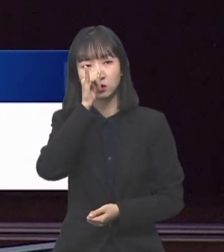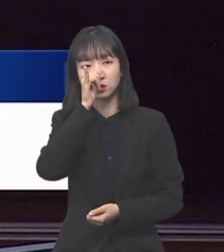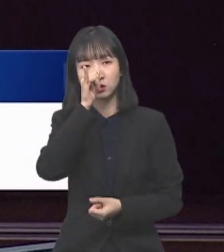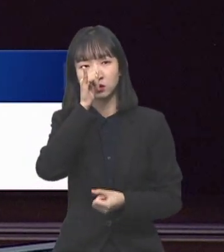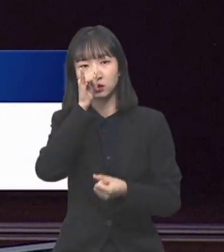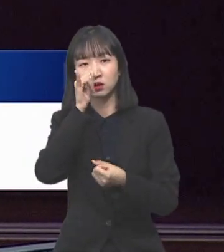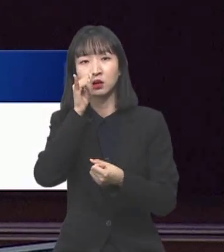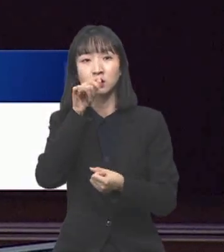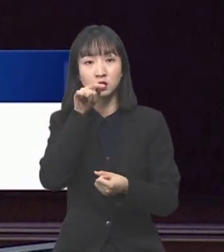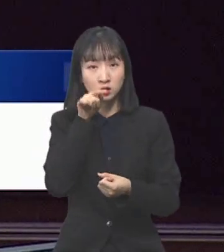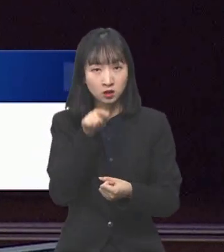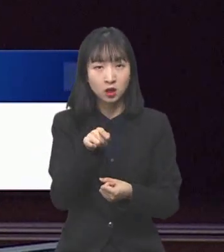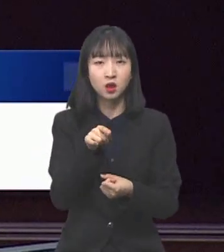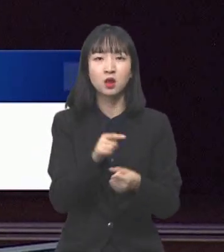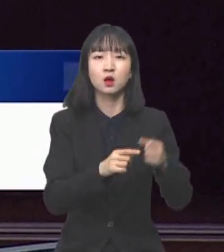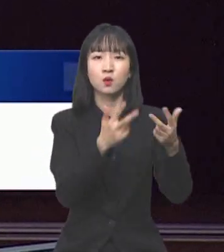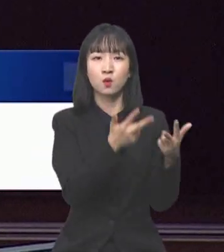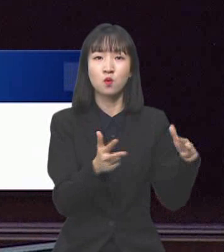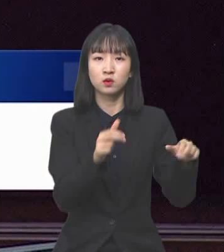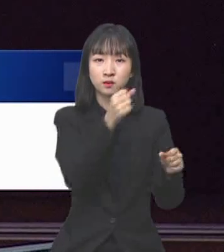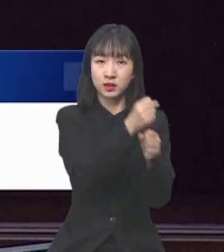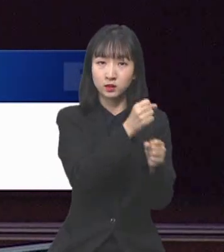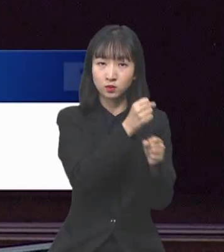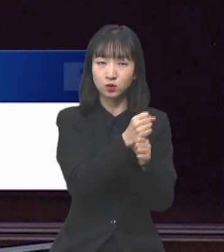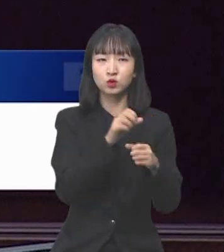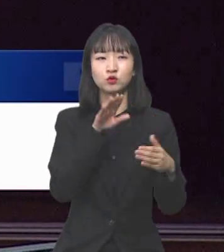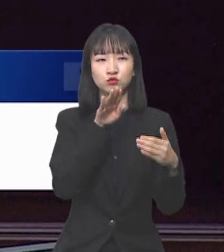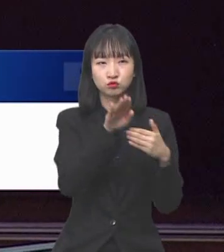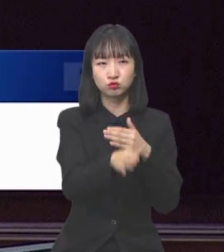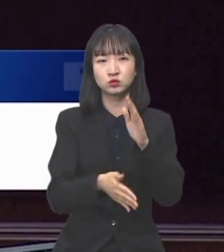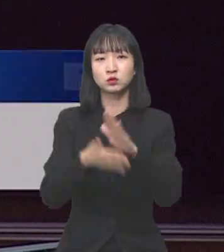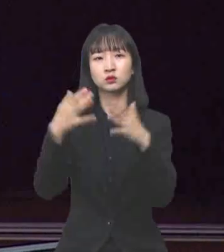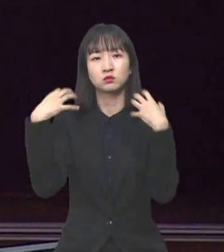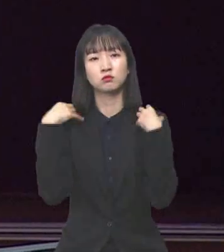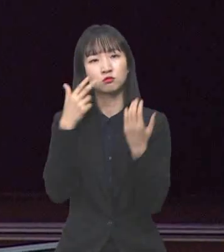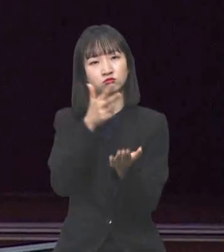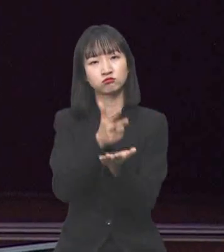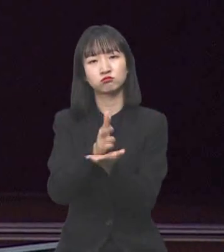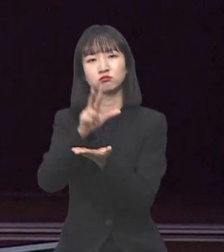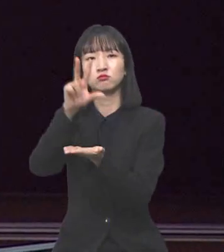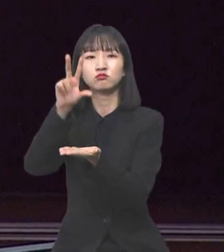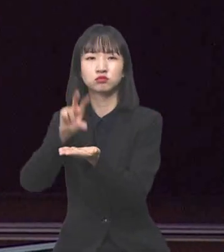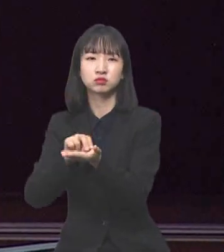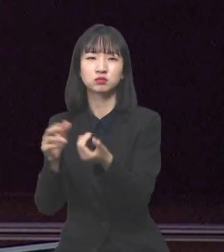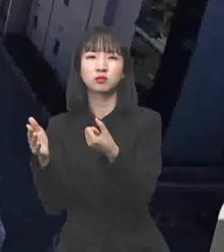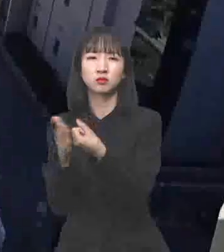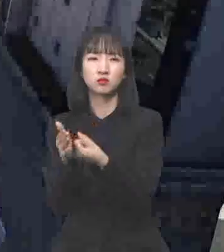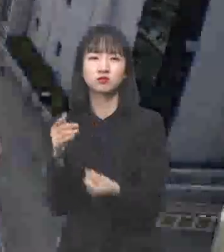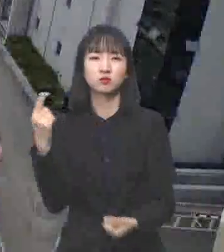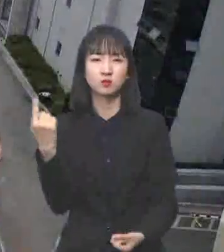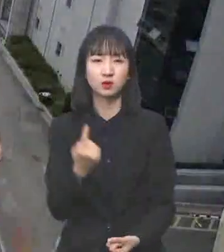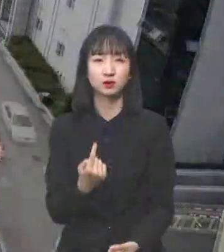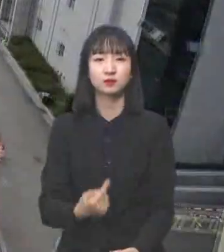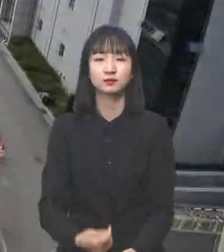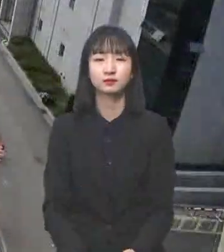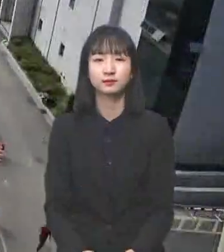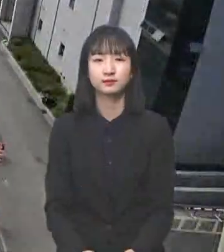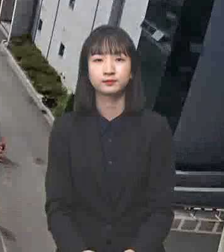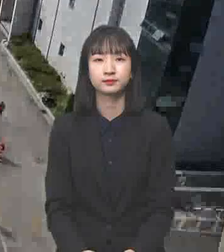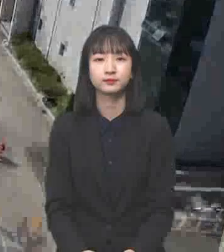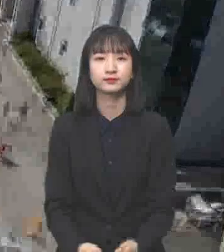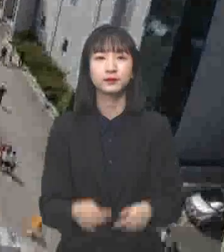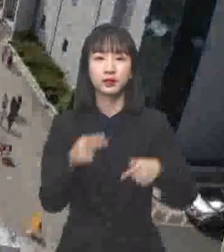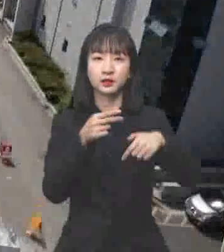정산에 만성적인 주차장 부족으로 인해 발생하는 것이라고 할 수 있습니다 한편